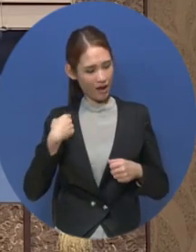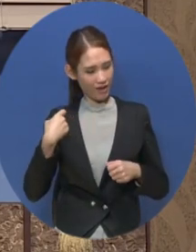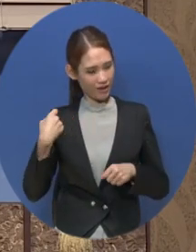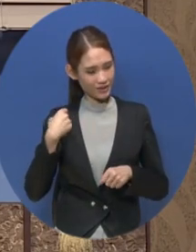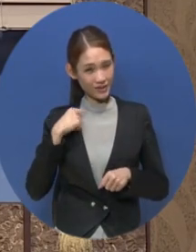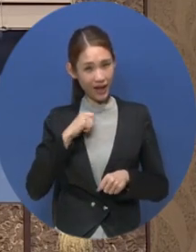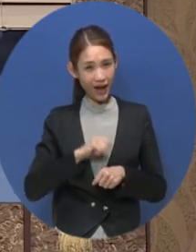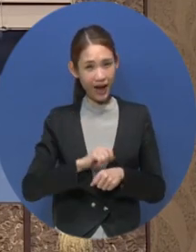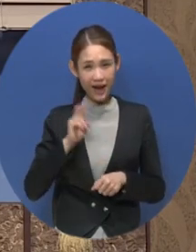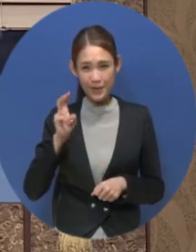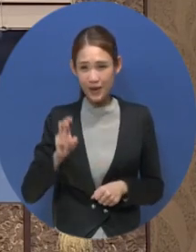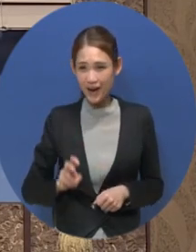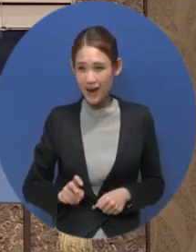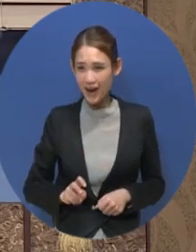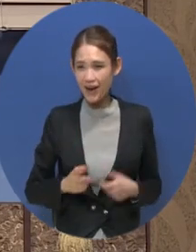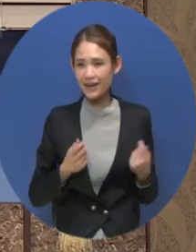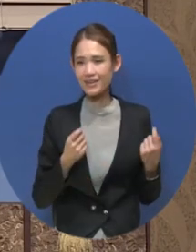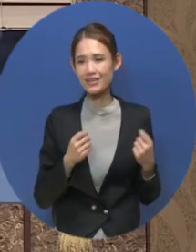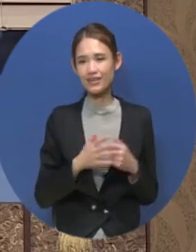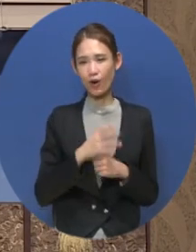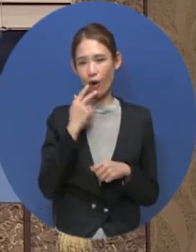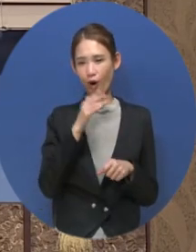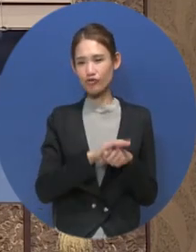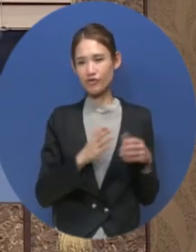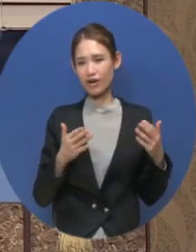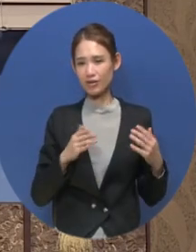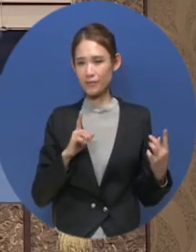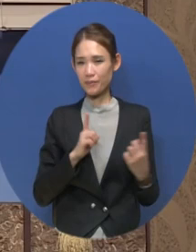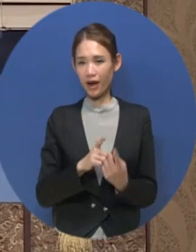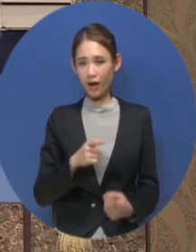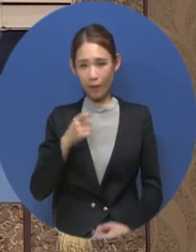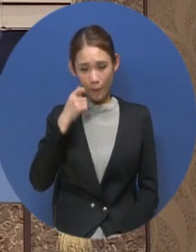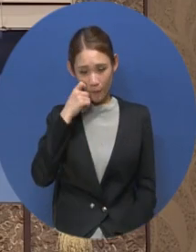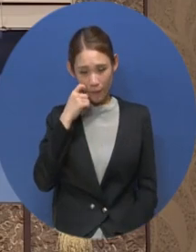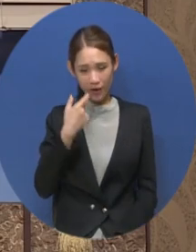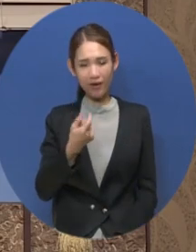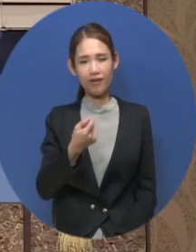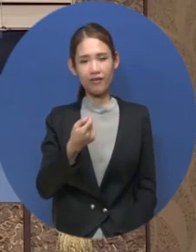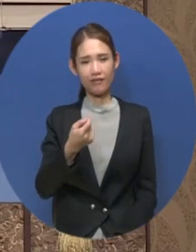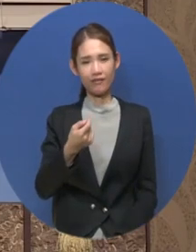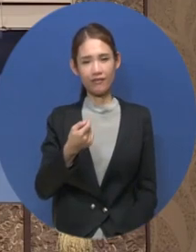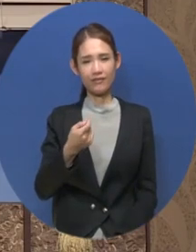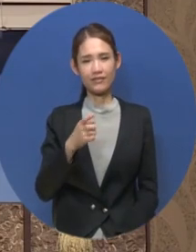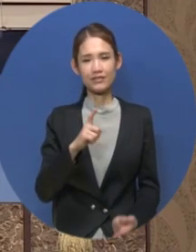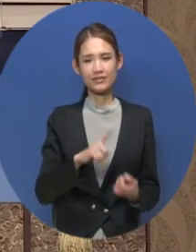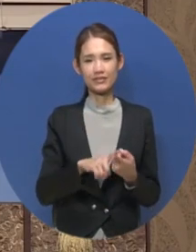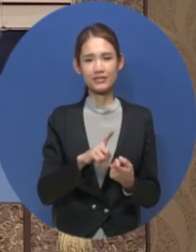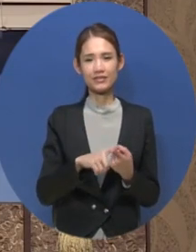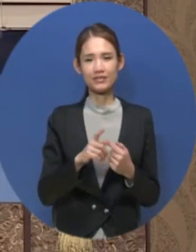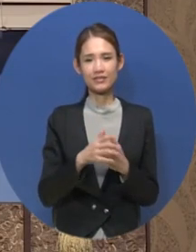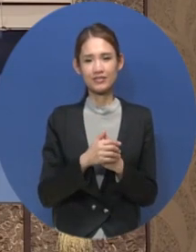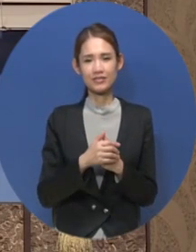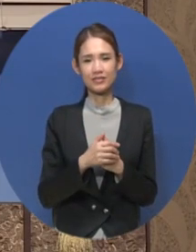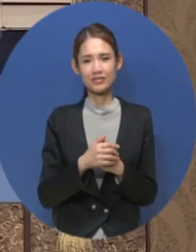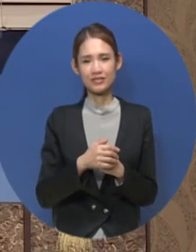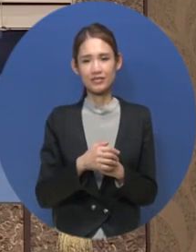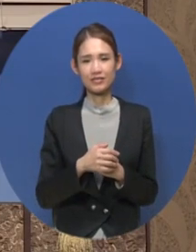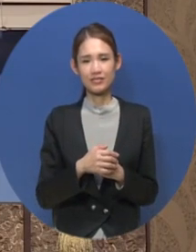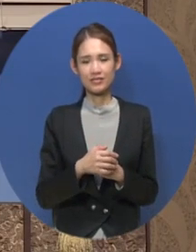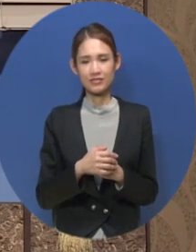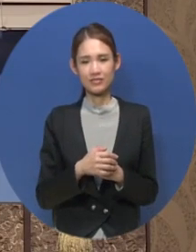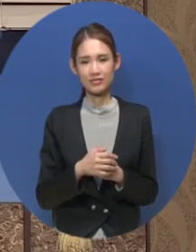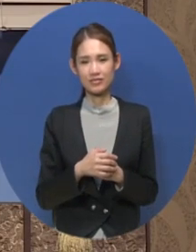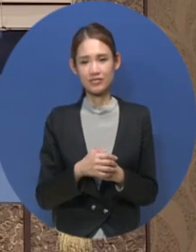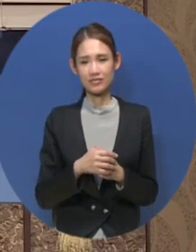나한테 네. 좀 잘해주겠지라는 억울한 일 안 당할 수 있잖아요. 그렇습니다. 네. 그래서 그런 분야에 대한 기반을 닦는 일이 저희가